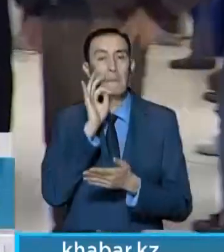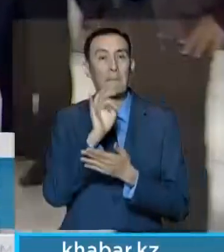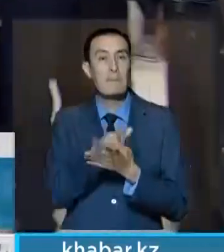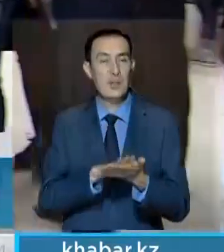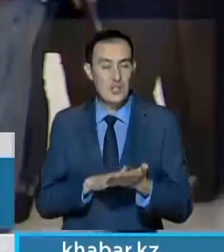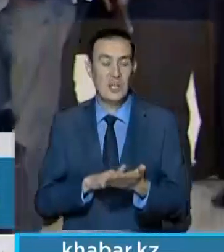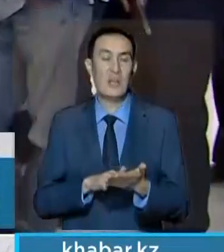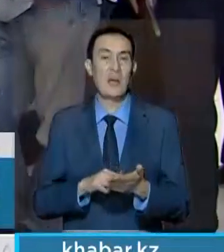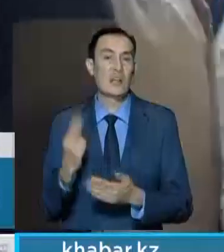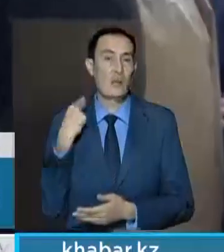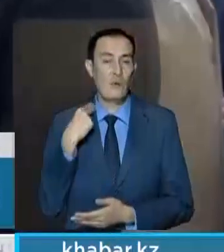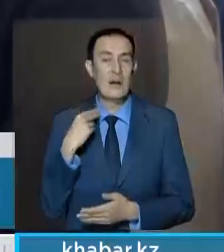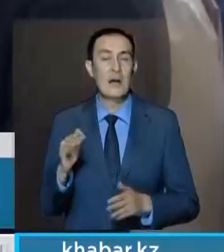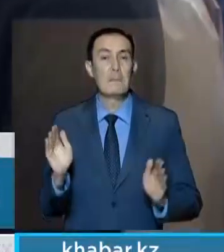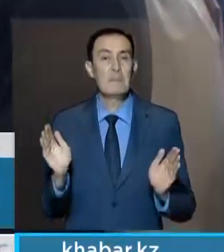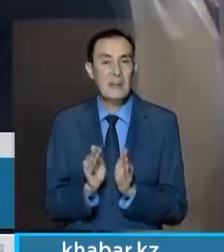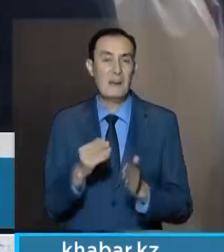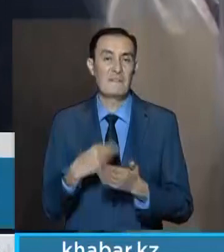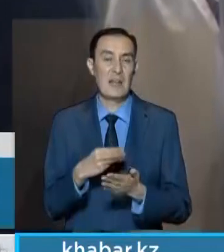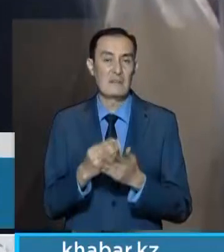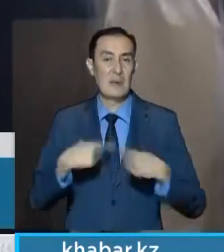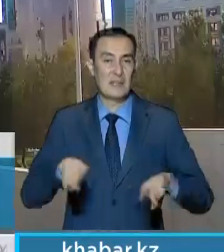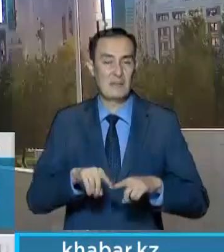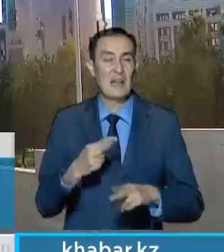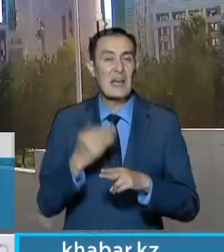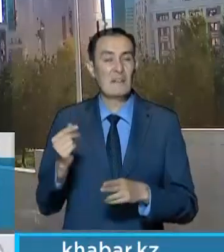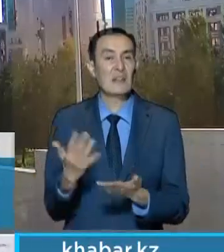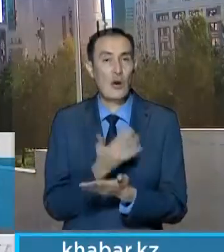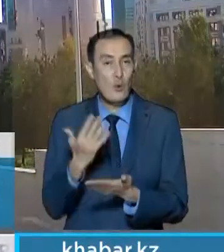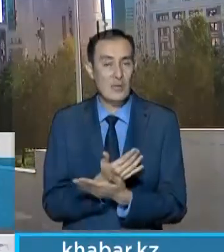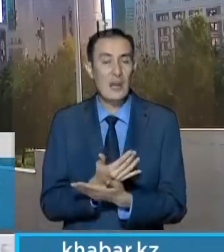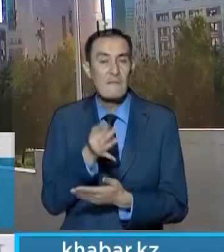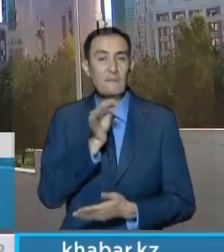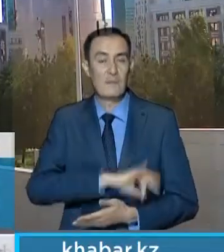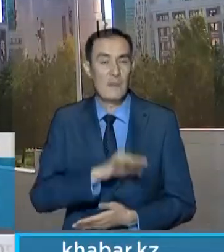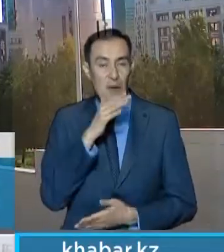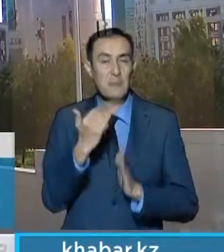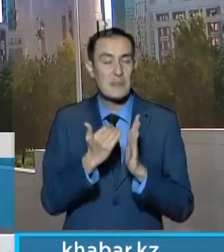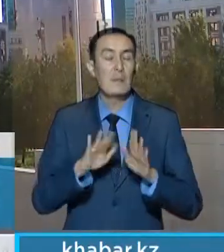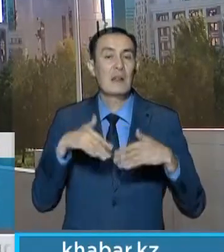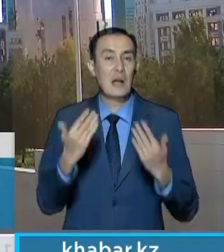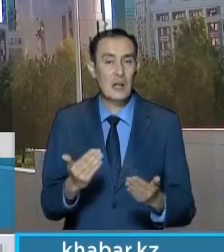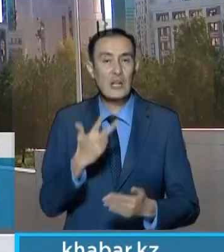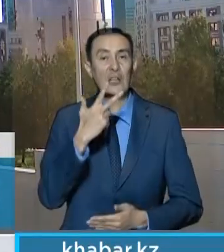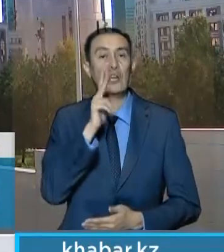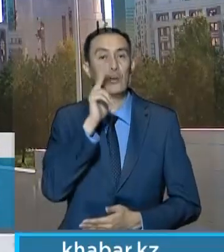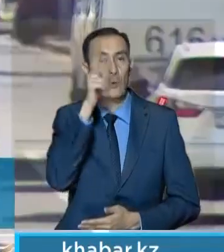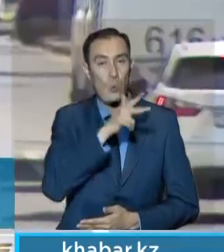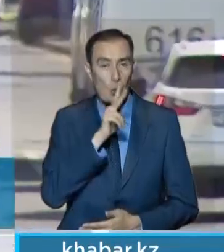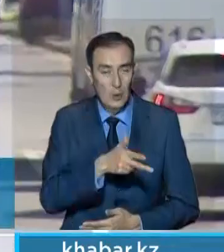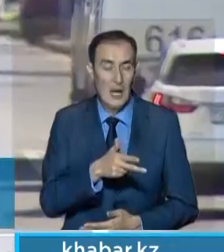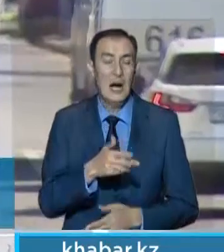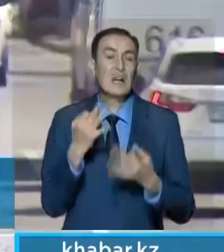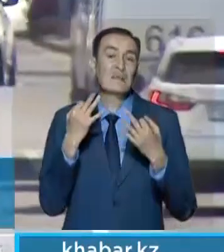долгов микрофинансовыми организациями. Для этого их доходы, возникающие при списании, предлагают на 3 года освободить